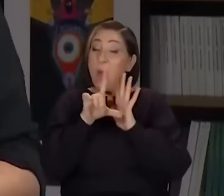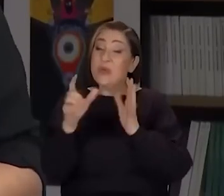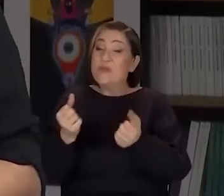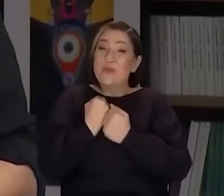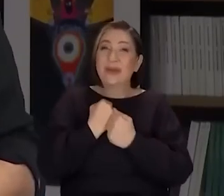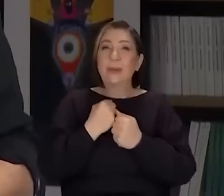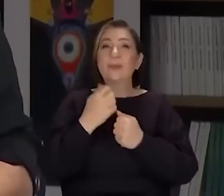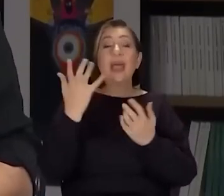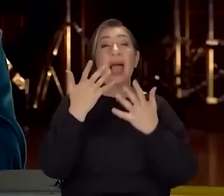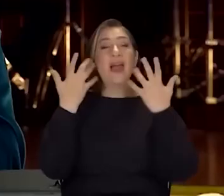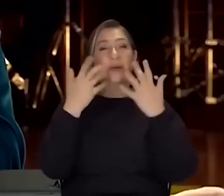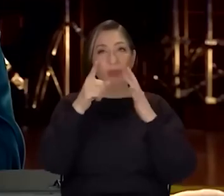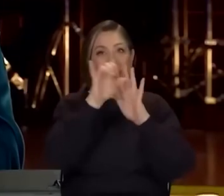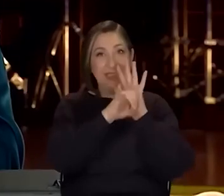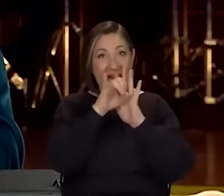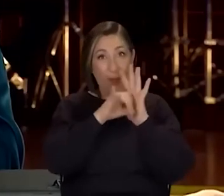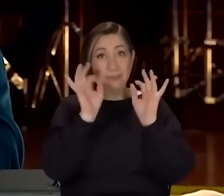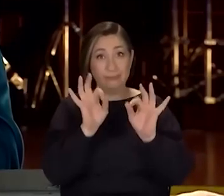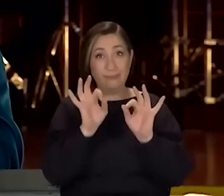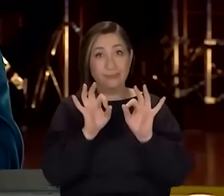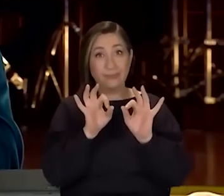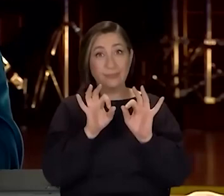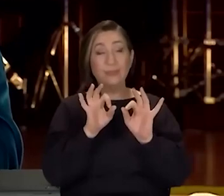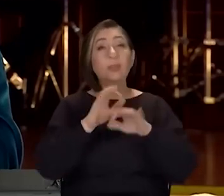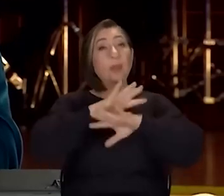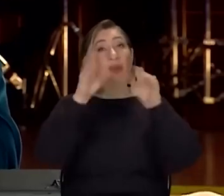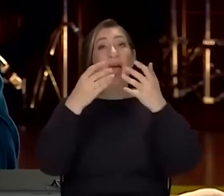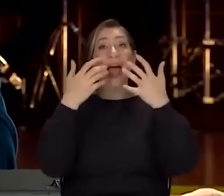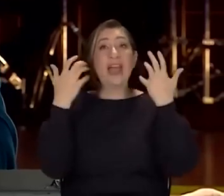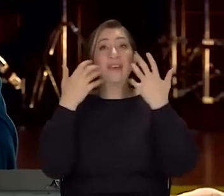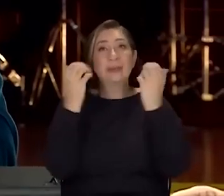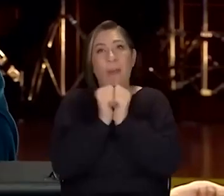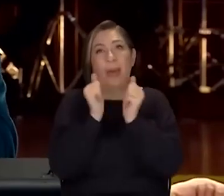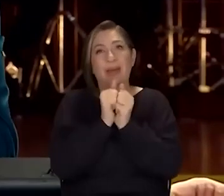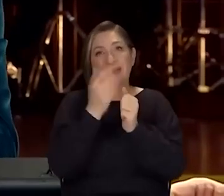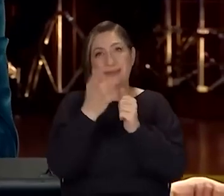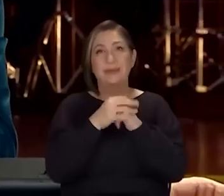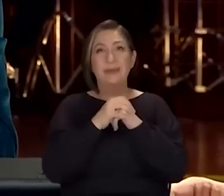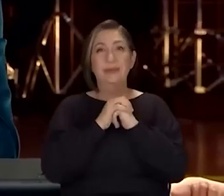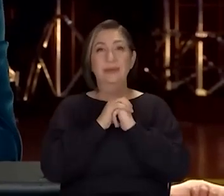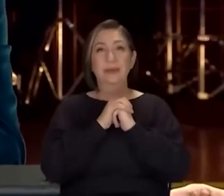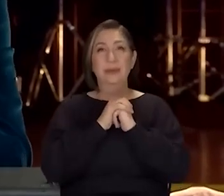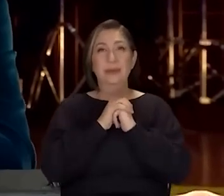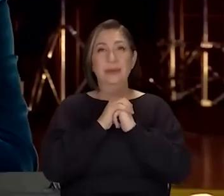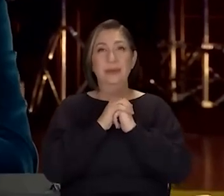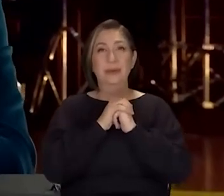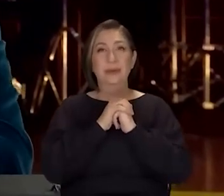Hangi hayvan olursa bu senin Instagram'ından. Evet. Evet, bütün hayvanatla zaten şey bu